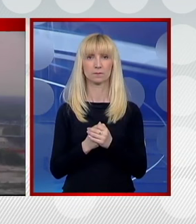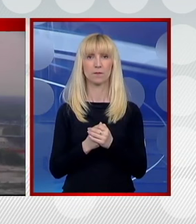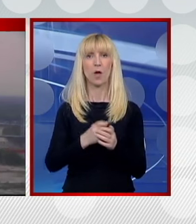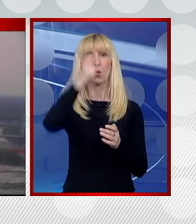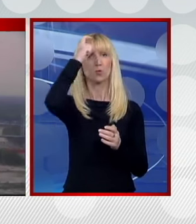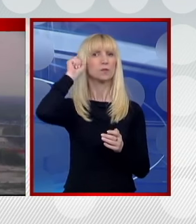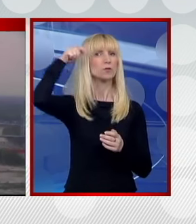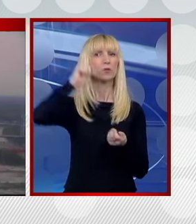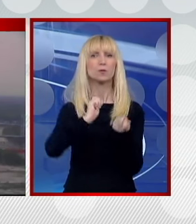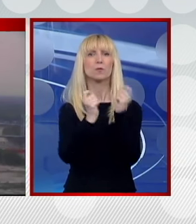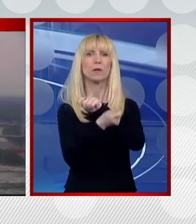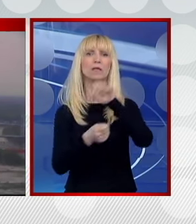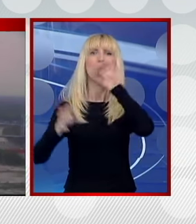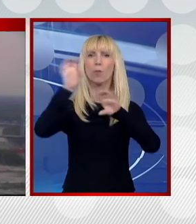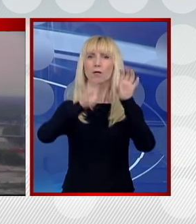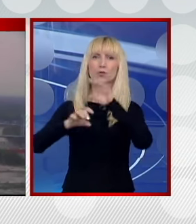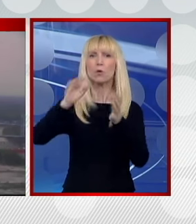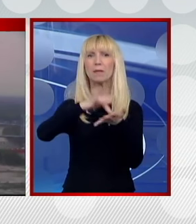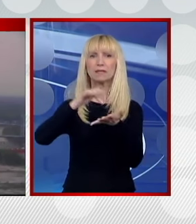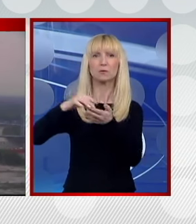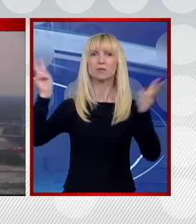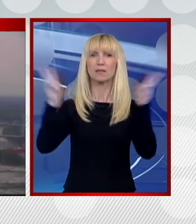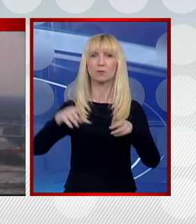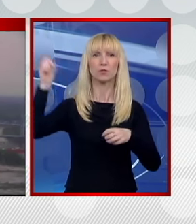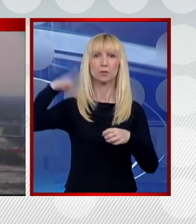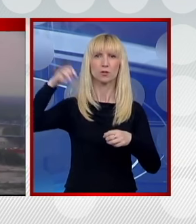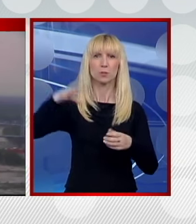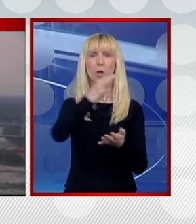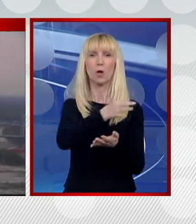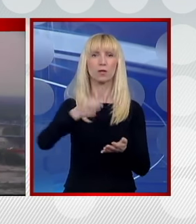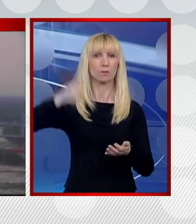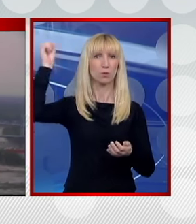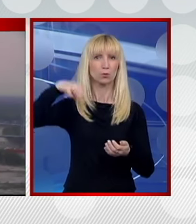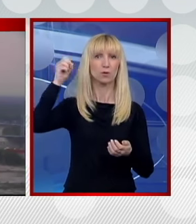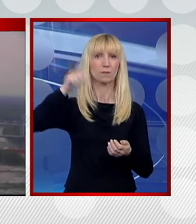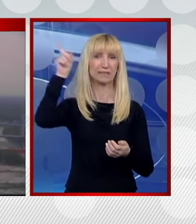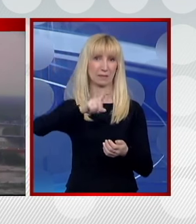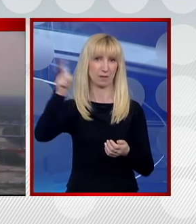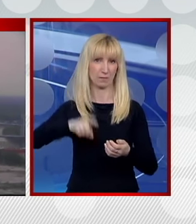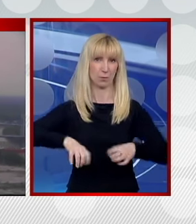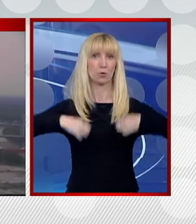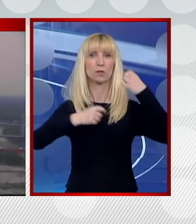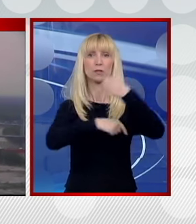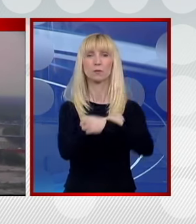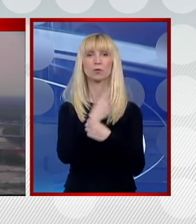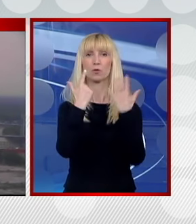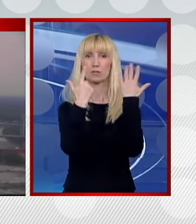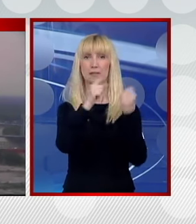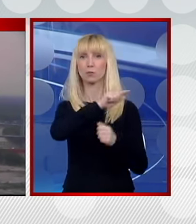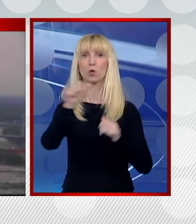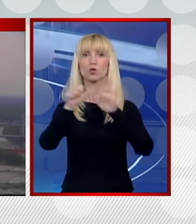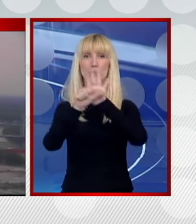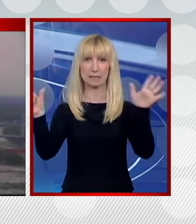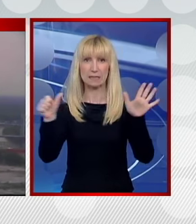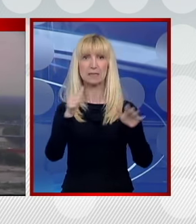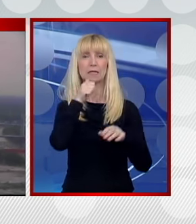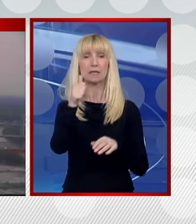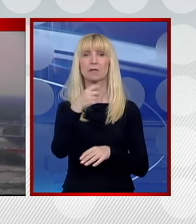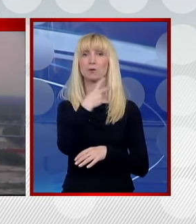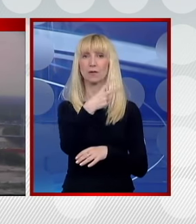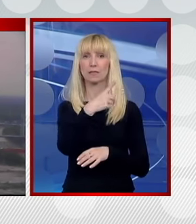U Srbiji sutra promenjivo oblačno, mestimično s kratkotrajnom kišom i lokalnim pljuskovima sa grmljavinom. Jutarnja temperatura od 7 do